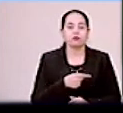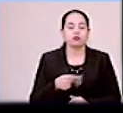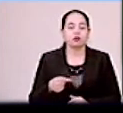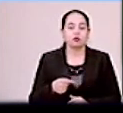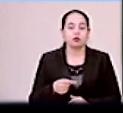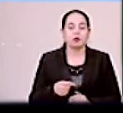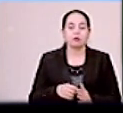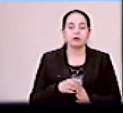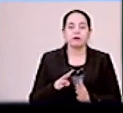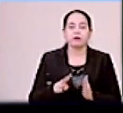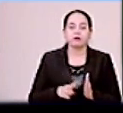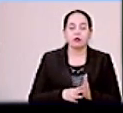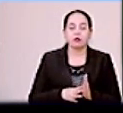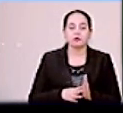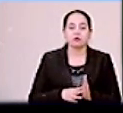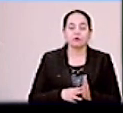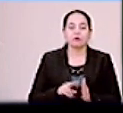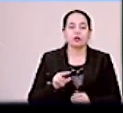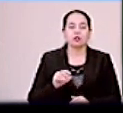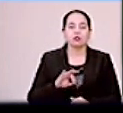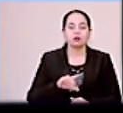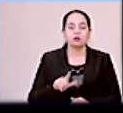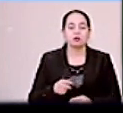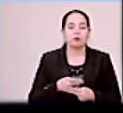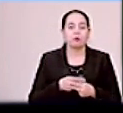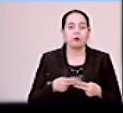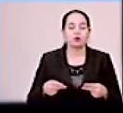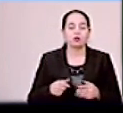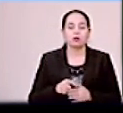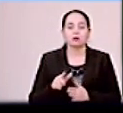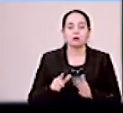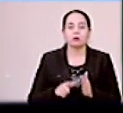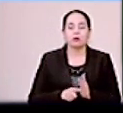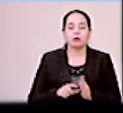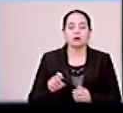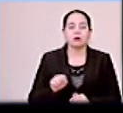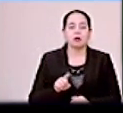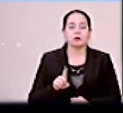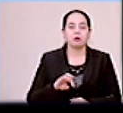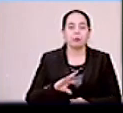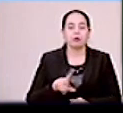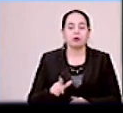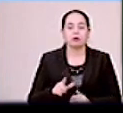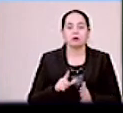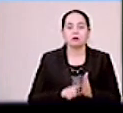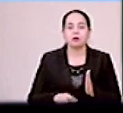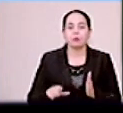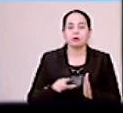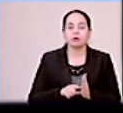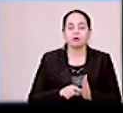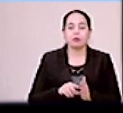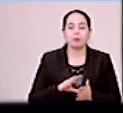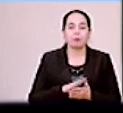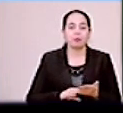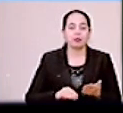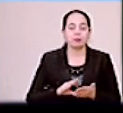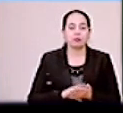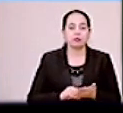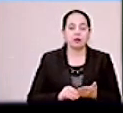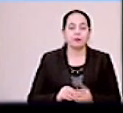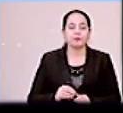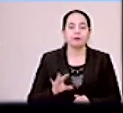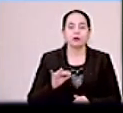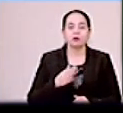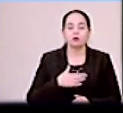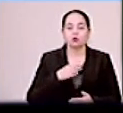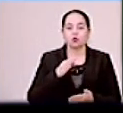вычитаем 19. В числителе получается 17, а знаменатель 77 переписали. И